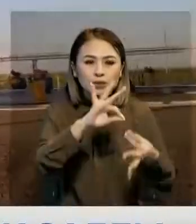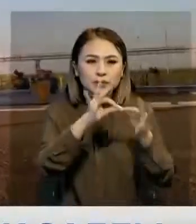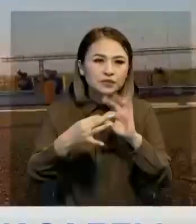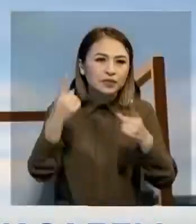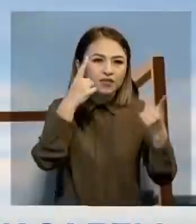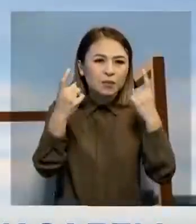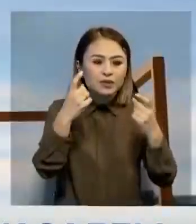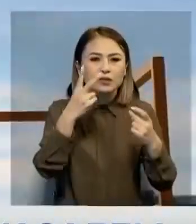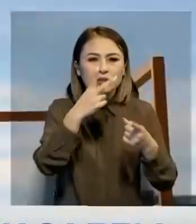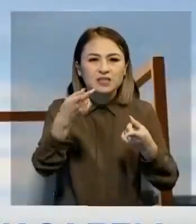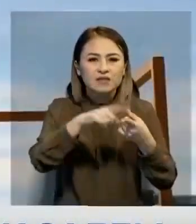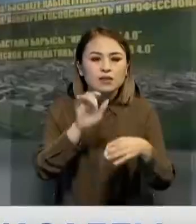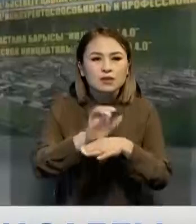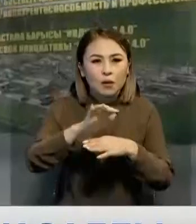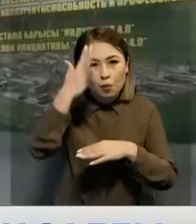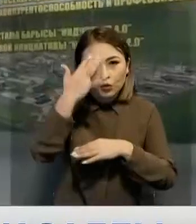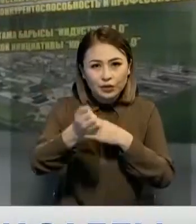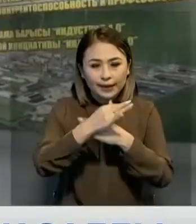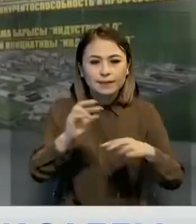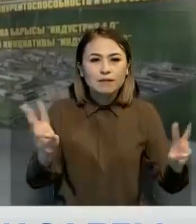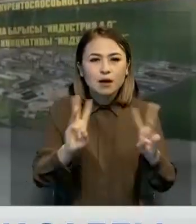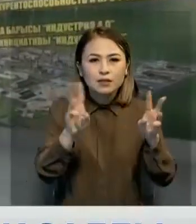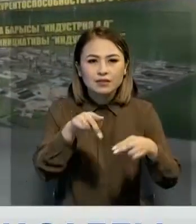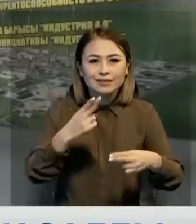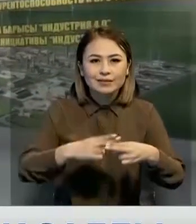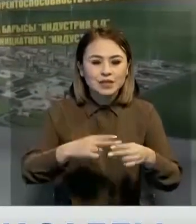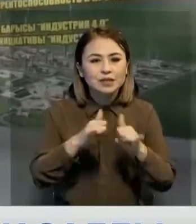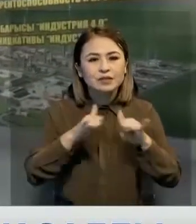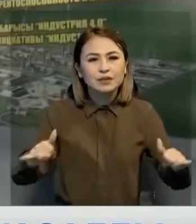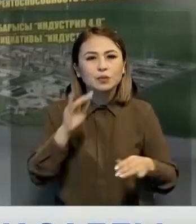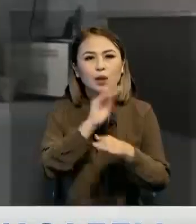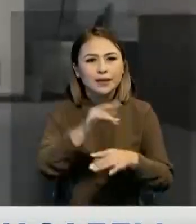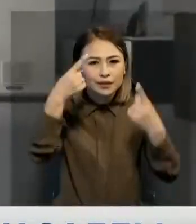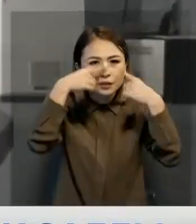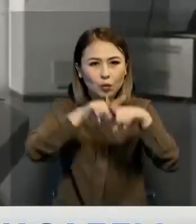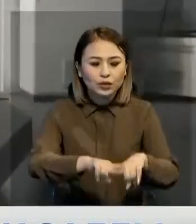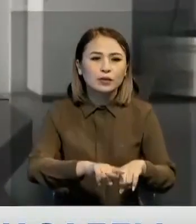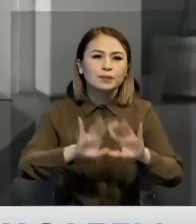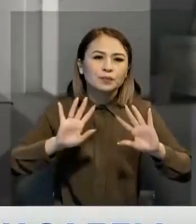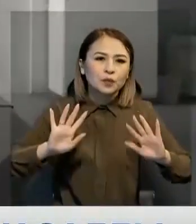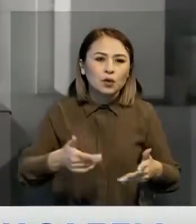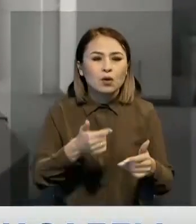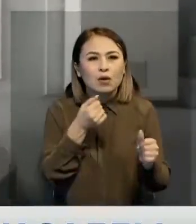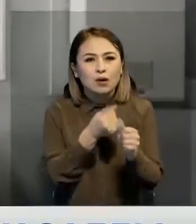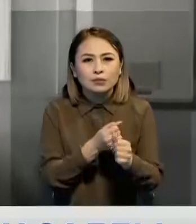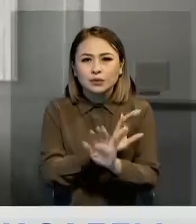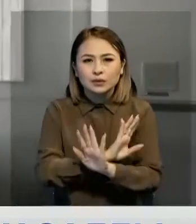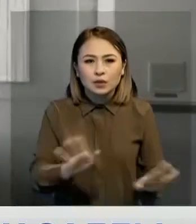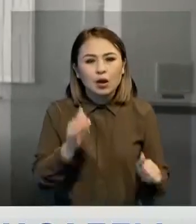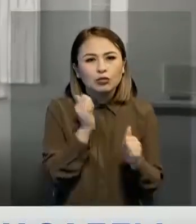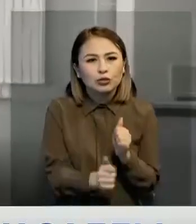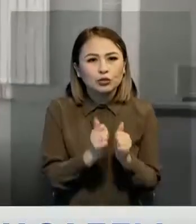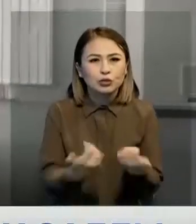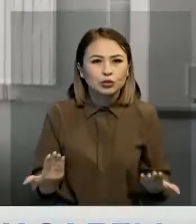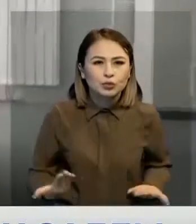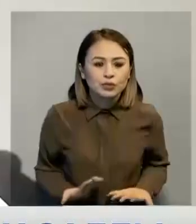мен газ өндірумен байланысты. Және метанның басым бөлігі атмосфераға технологиялық апат салдарынан емес, кеніштердің күнделікті